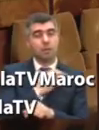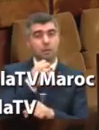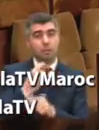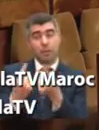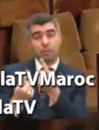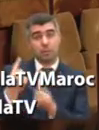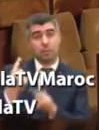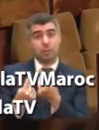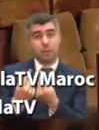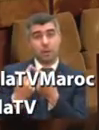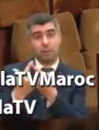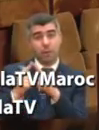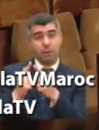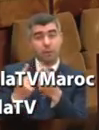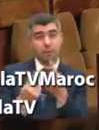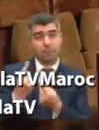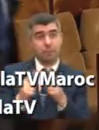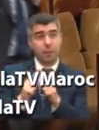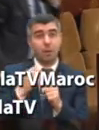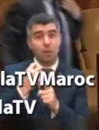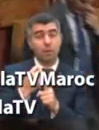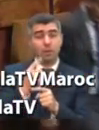للساعات الإضافية اللي كتندار خارج